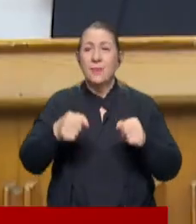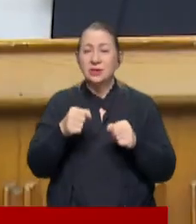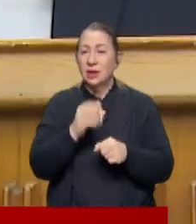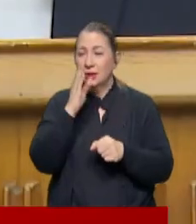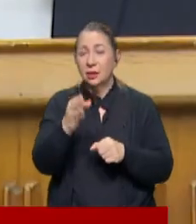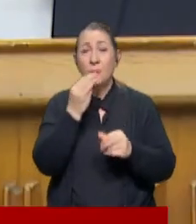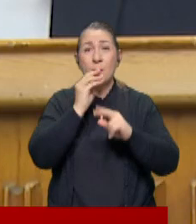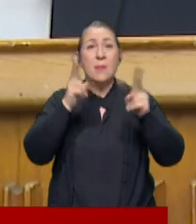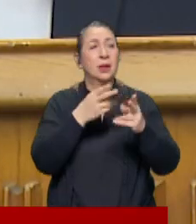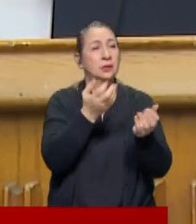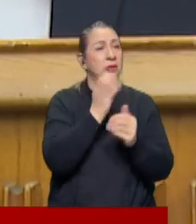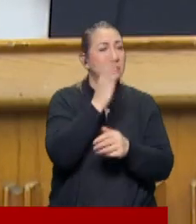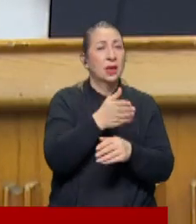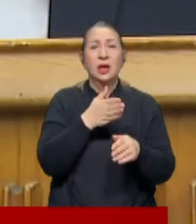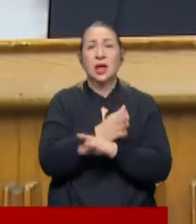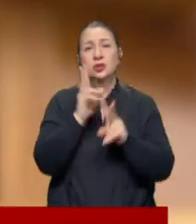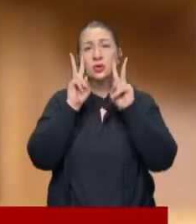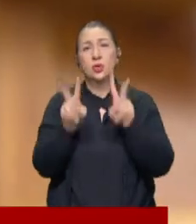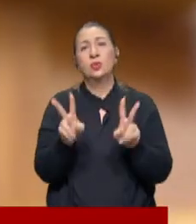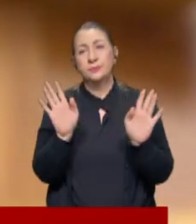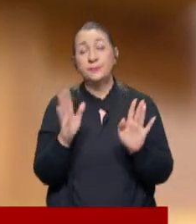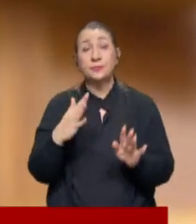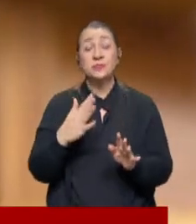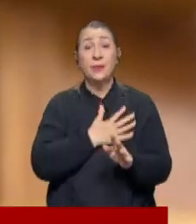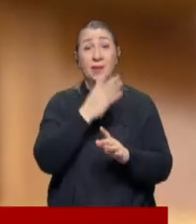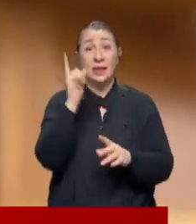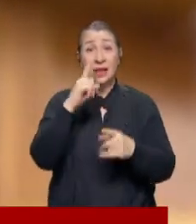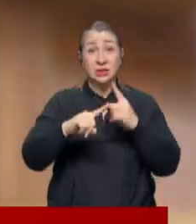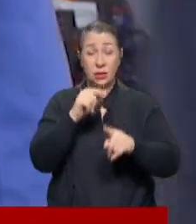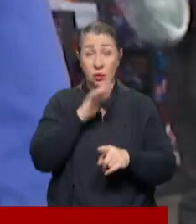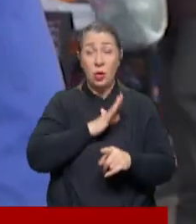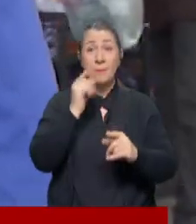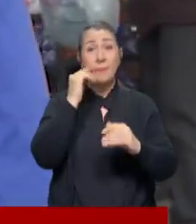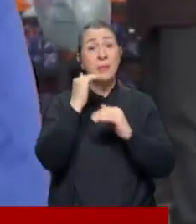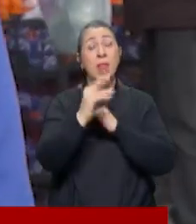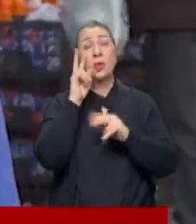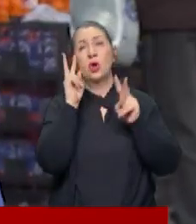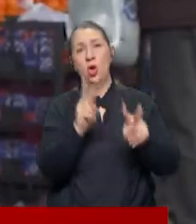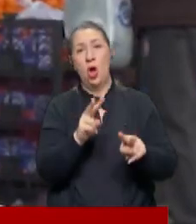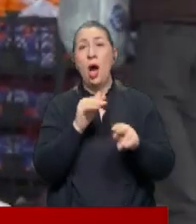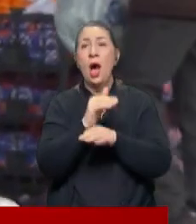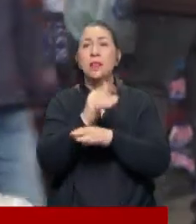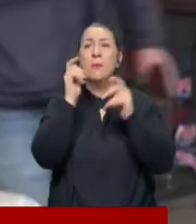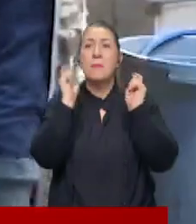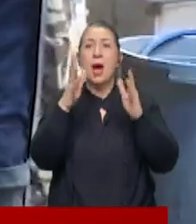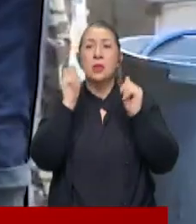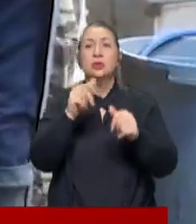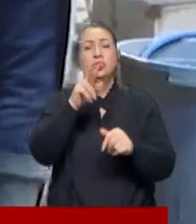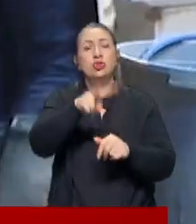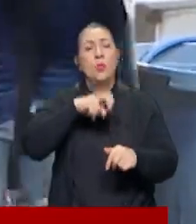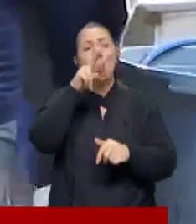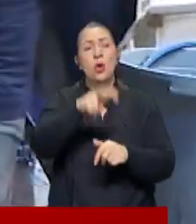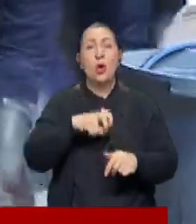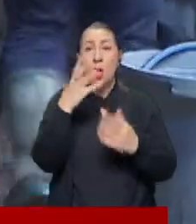gitti, markete gitti, gerçekle karşılaştı. CHP lideri Kılıçdaroğlu, millet görüyor dedi, hayat pahalılığına sömürü